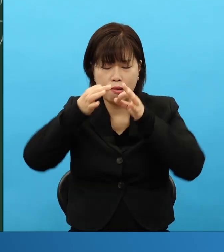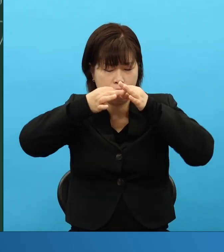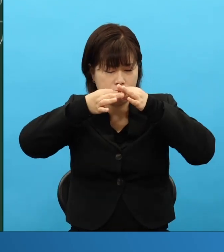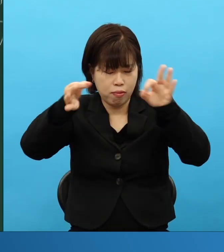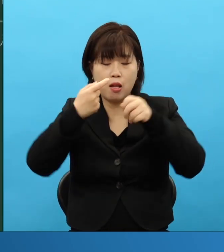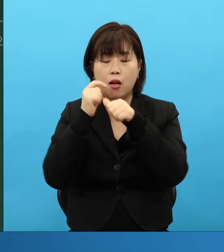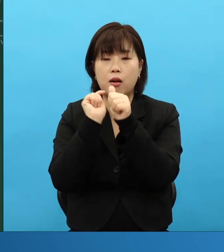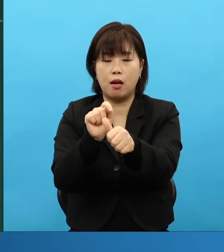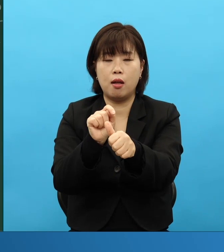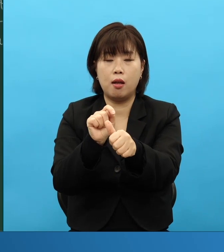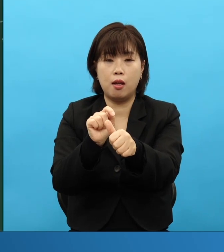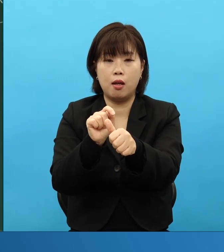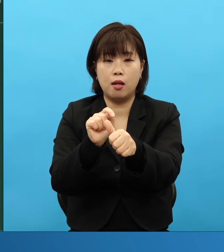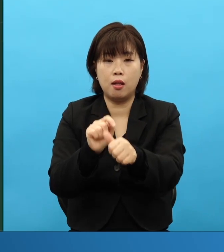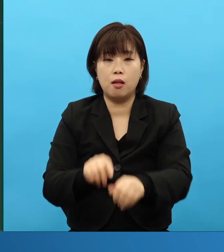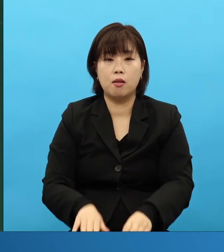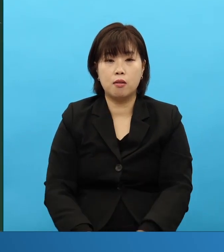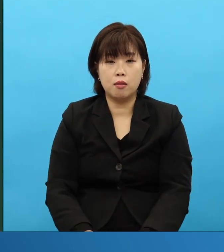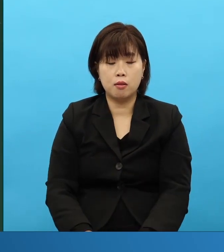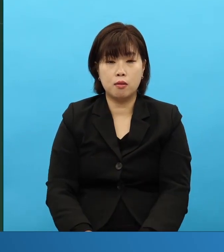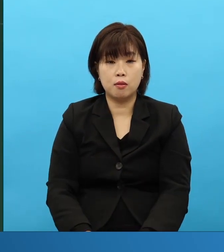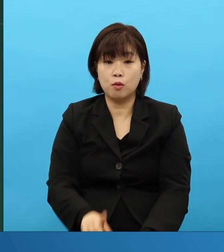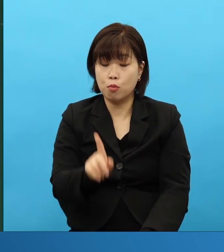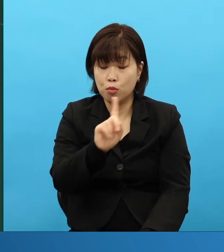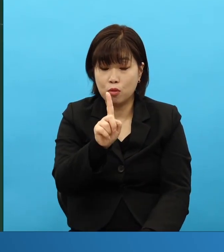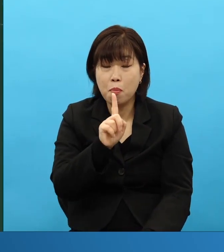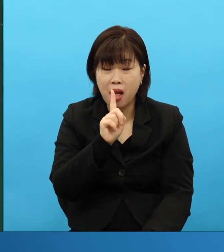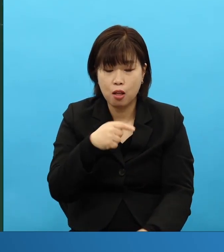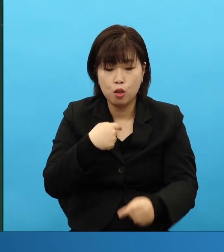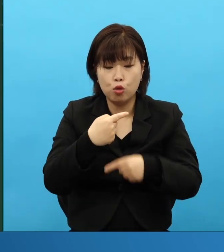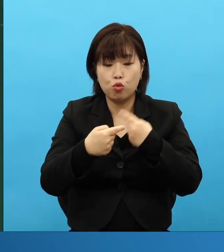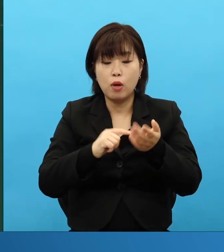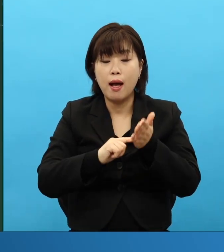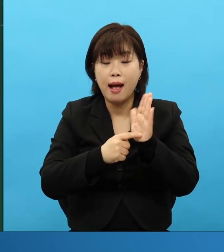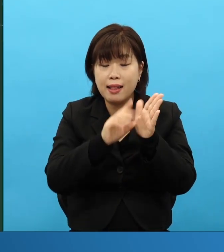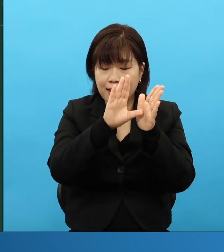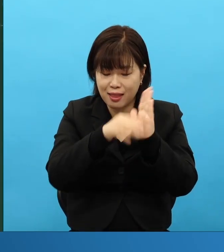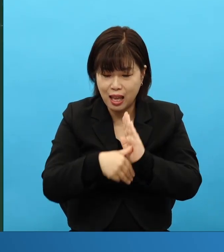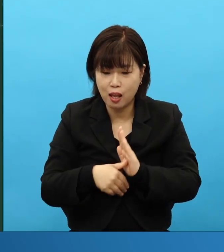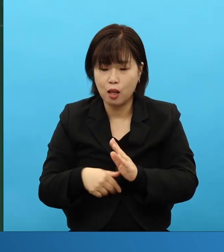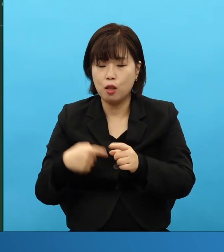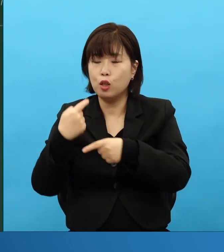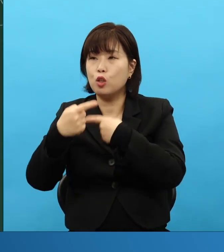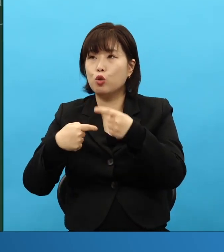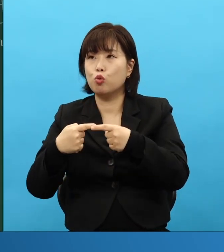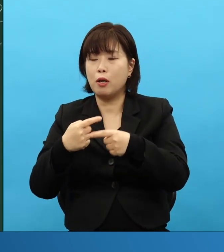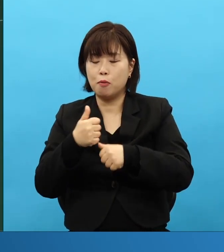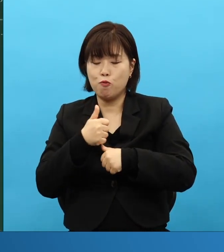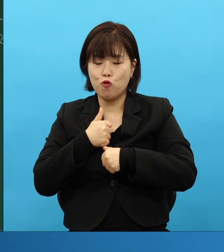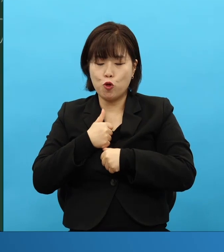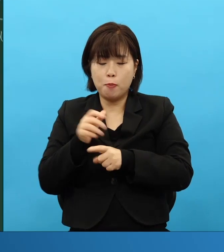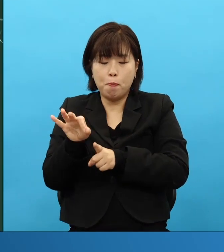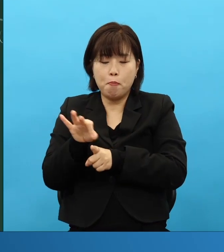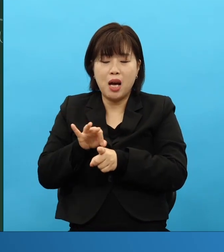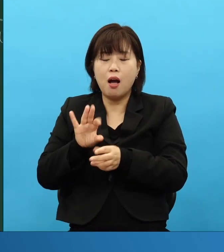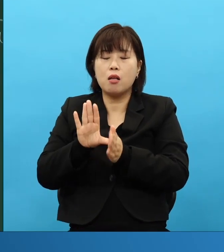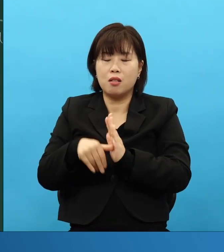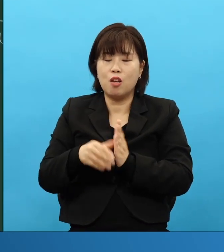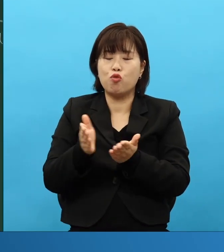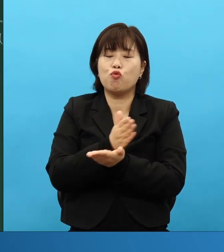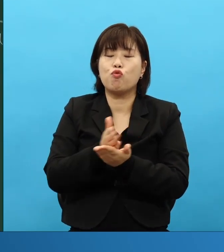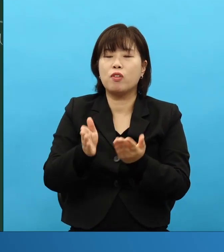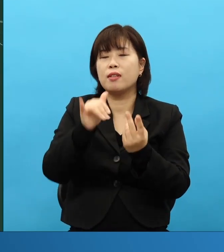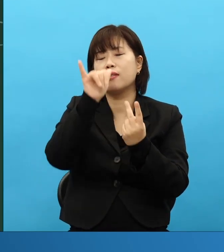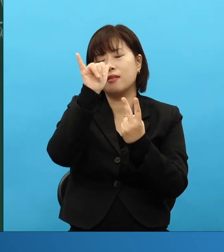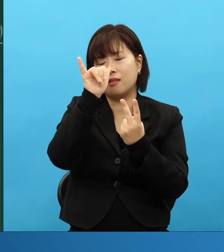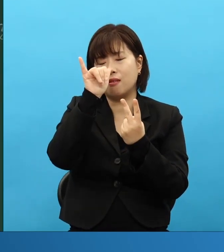and shout. 소리 낼 때 안 낼 때를 알아야 돼요. You need to know when you need to say a word 그렇죠? and when you don't. 여러분이 교회를 위해서 주의 일을